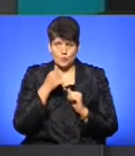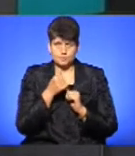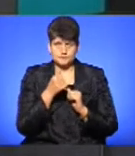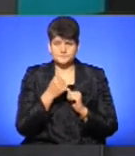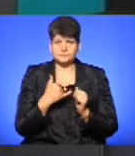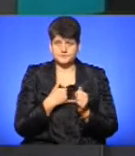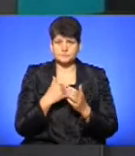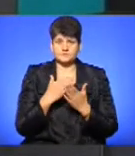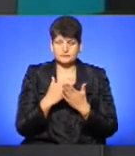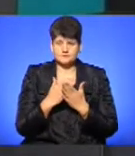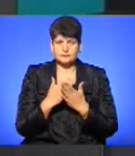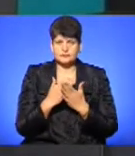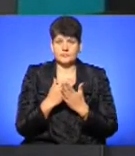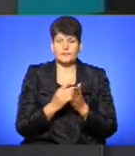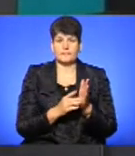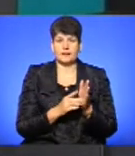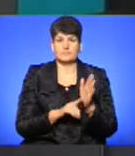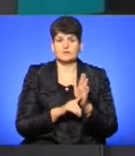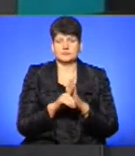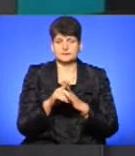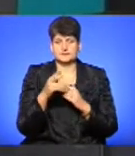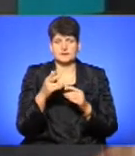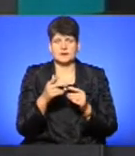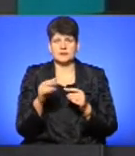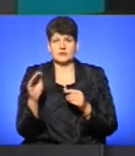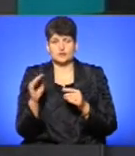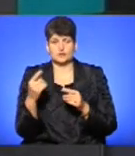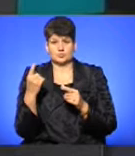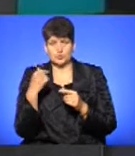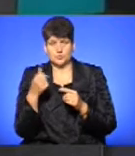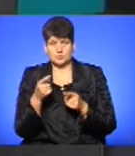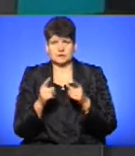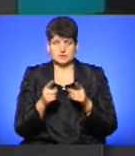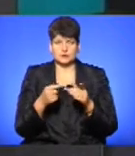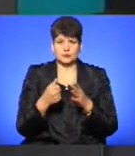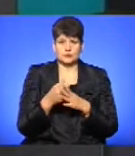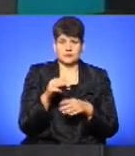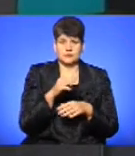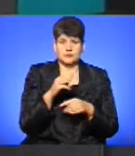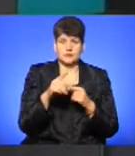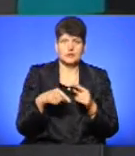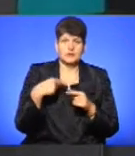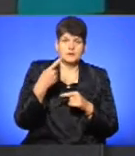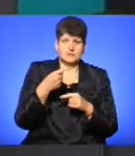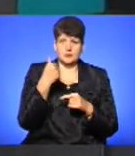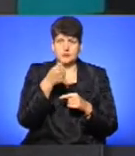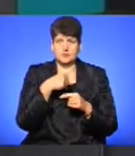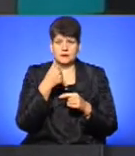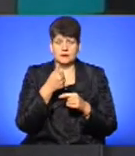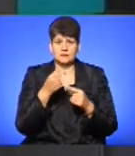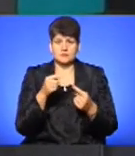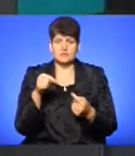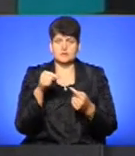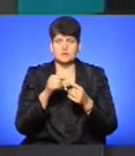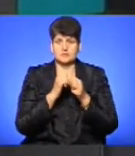нас триває епідемічний сезон з жовтня одного року по травень іншого року. Відповідно,